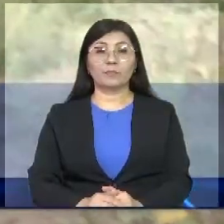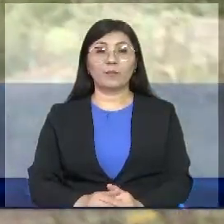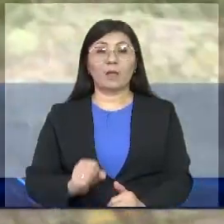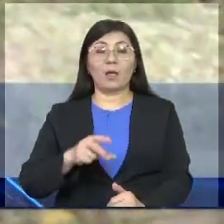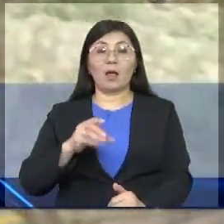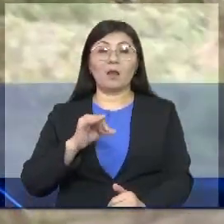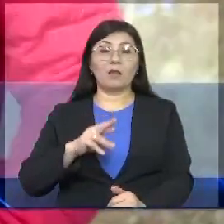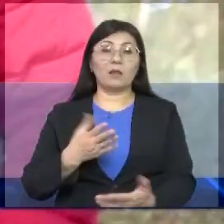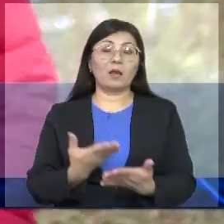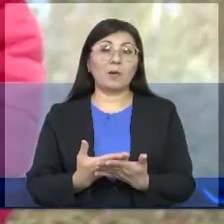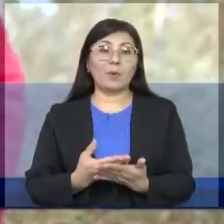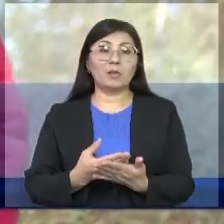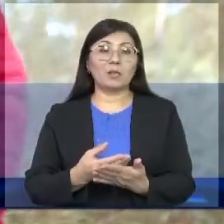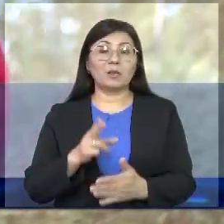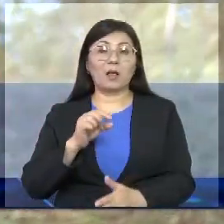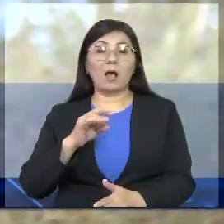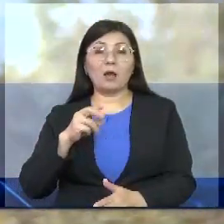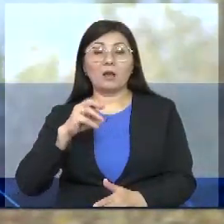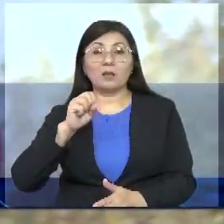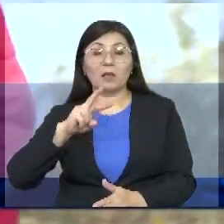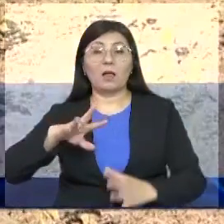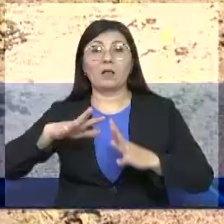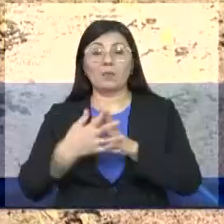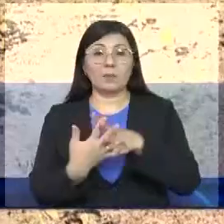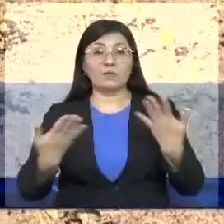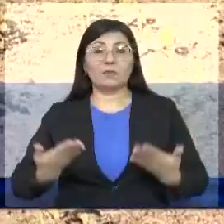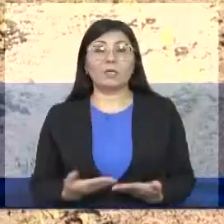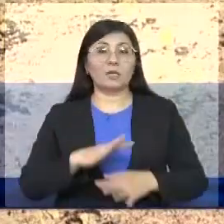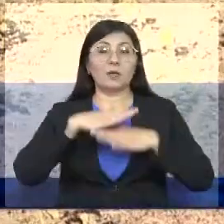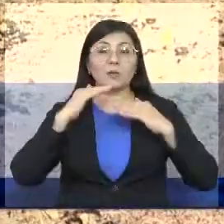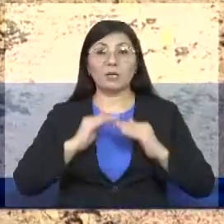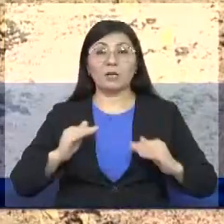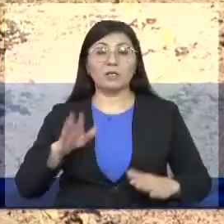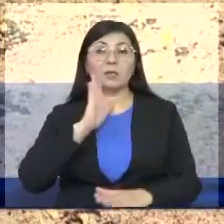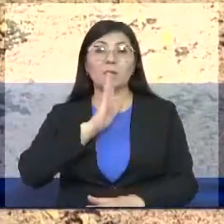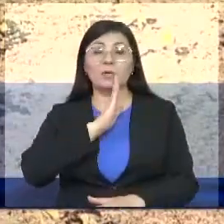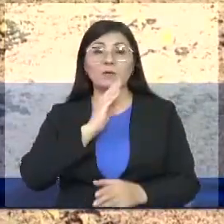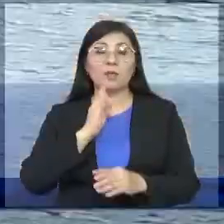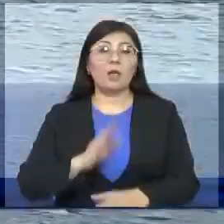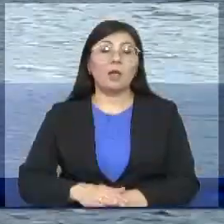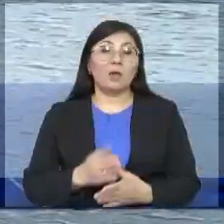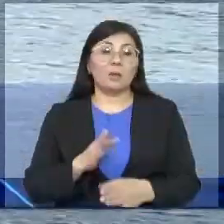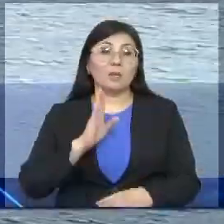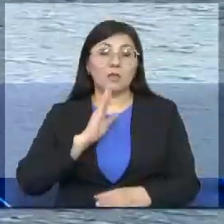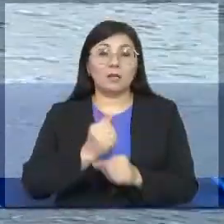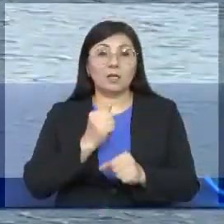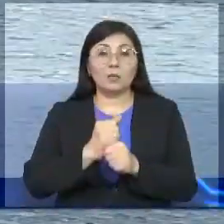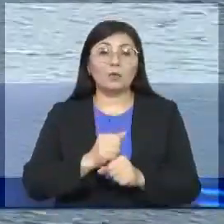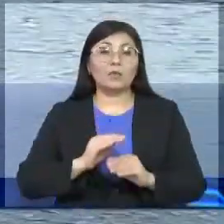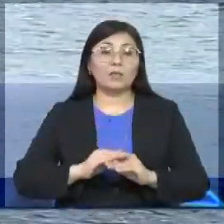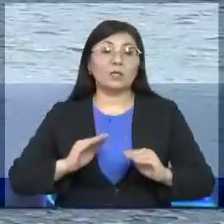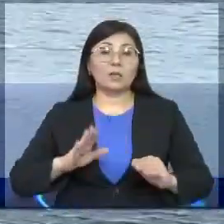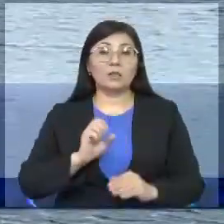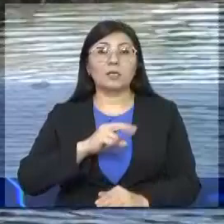Алия Исимгалиева из населенного пункта Каратал сельского округа Шиганак-Аперсиева – многодетная мать. Женщина работает нянечкой в местном детском саду. Для